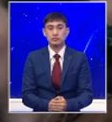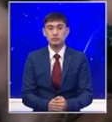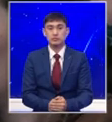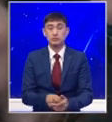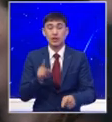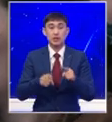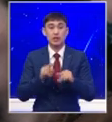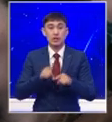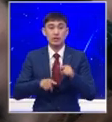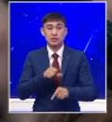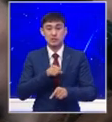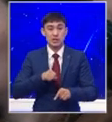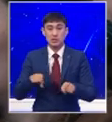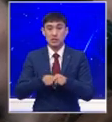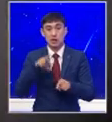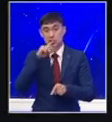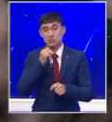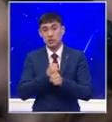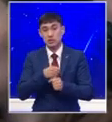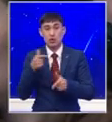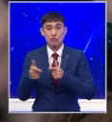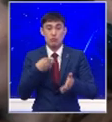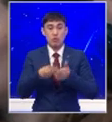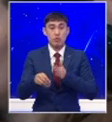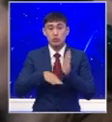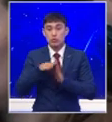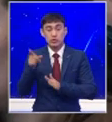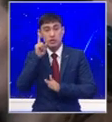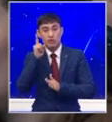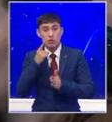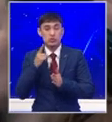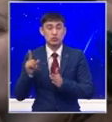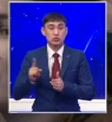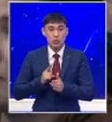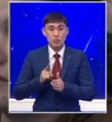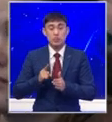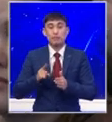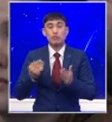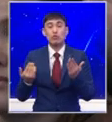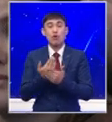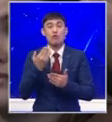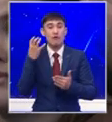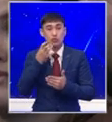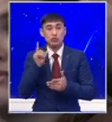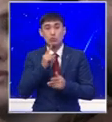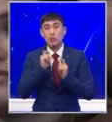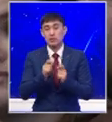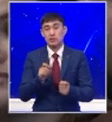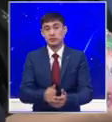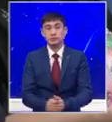Иногда мы, родители, сами допускаем подобное. Готовы покупать детям самые лучшие гаджеты, ждем выхода нового айфона, чтобы подарить